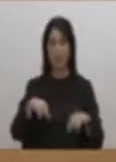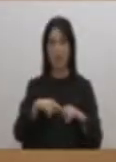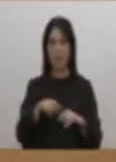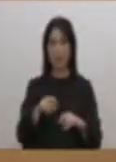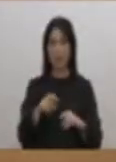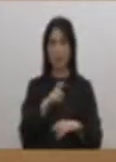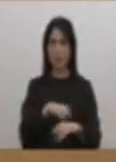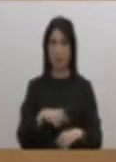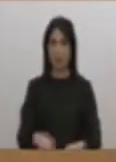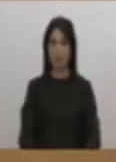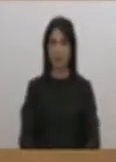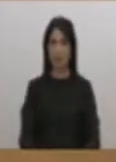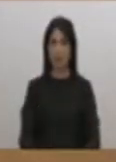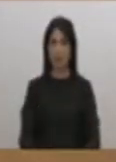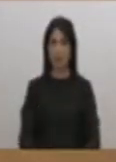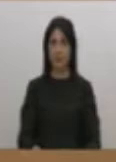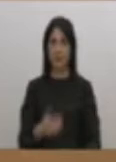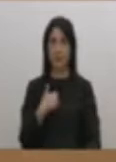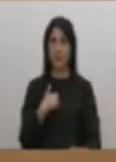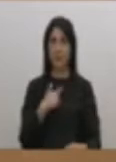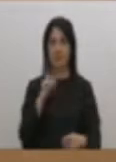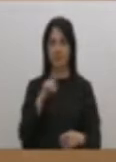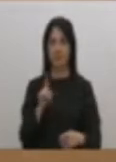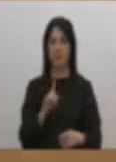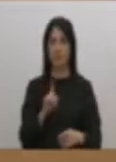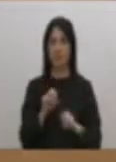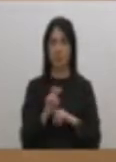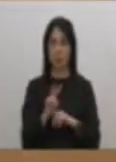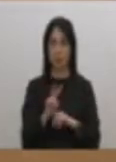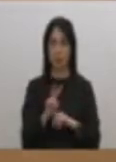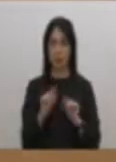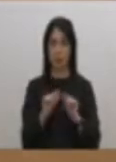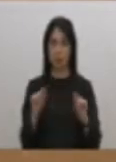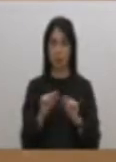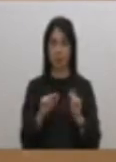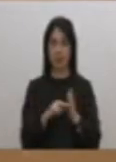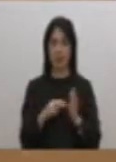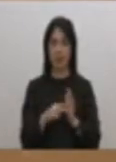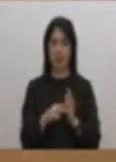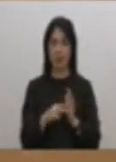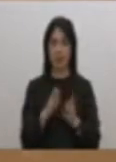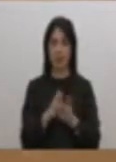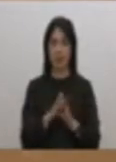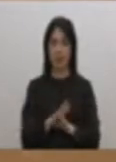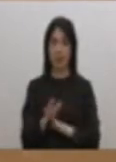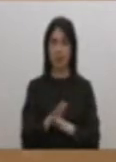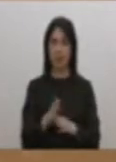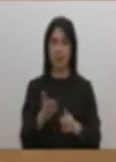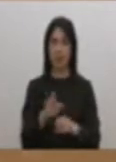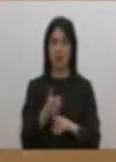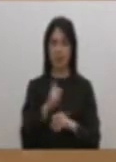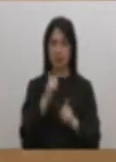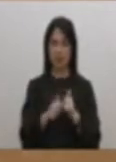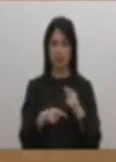წევრმა. Ანუ ჩვენ იცით, რომ 12 პუნქტიანი გეგმა გვაქვს შესასრულებელი, რომელზეც ძალიან